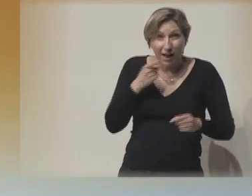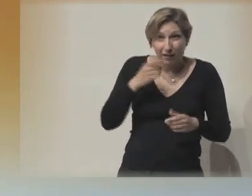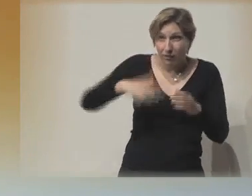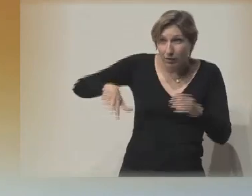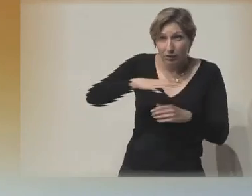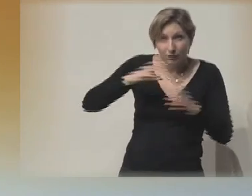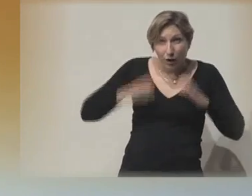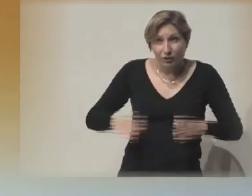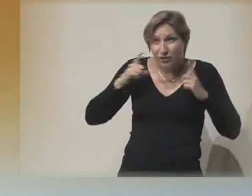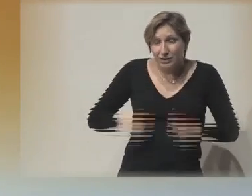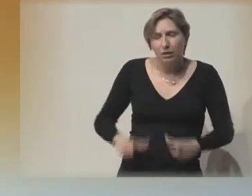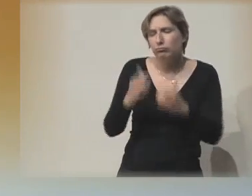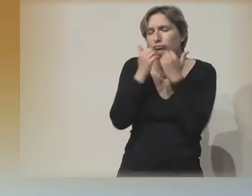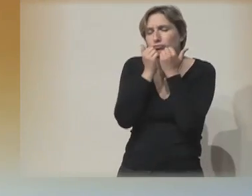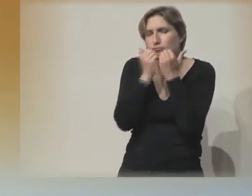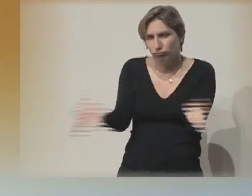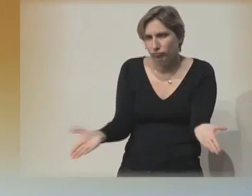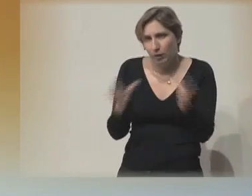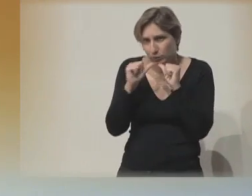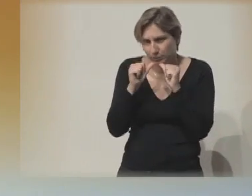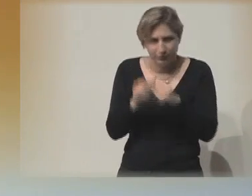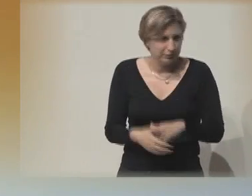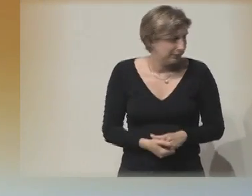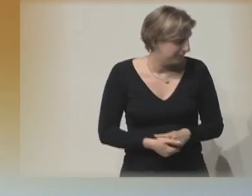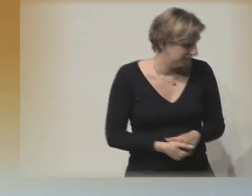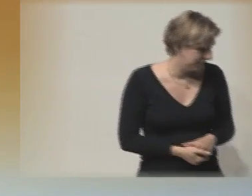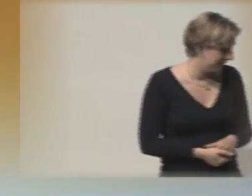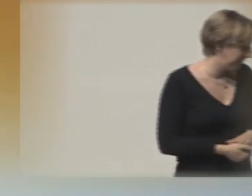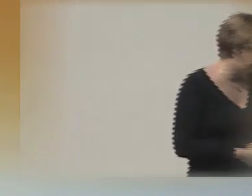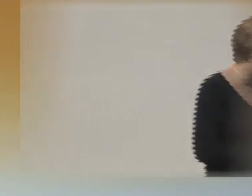collège ou d'un lycée? Ça n'aura pas lieu.